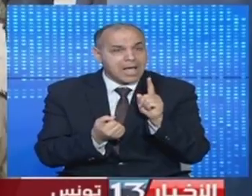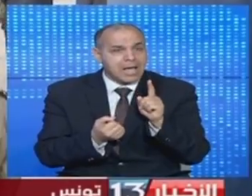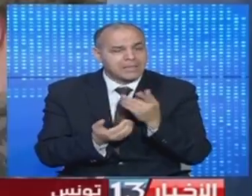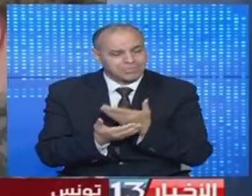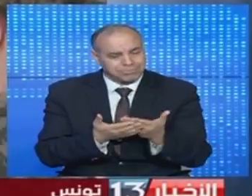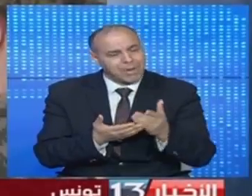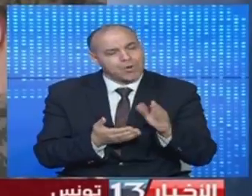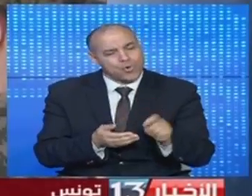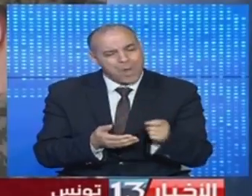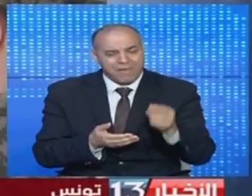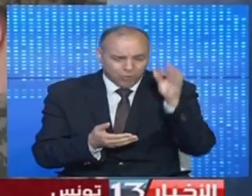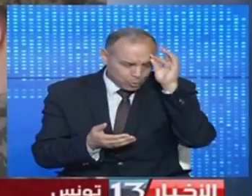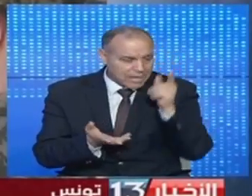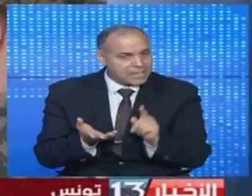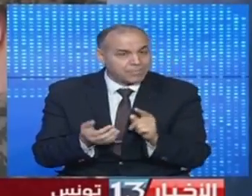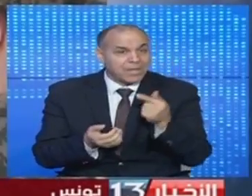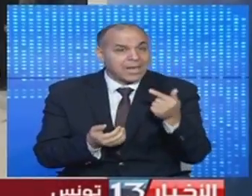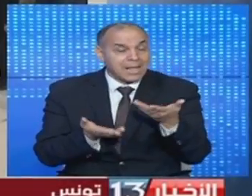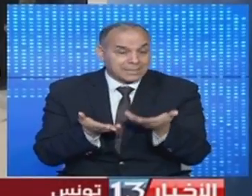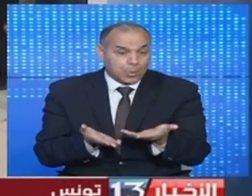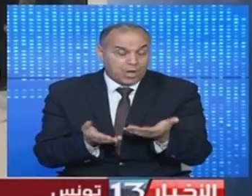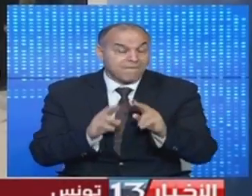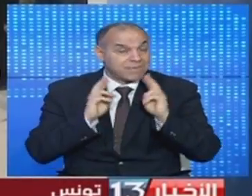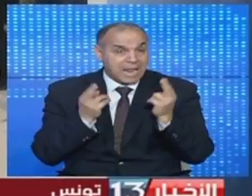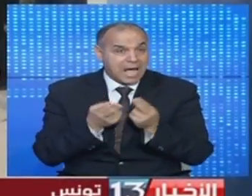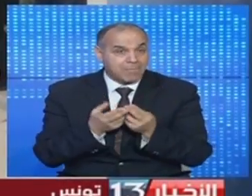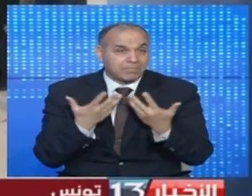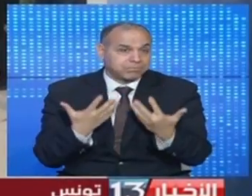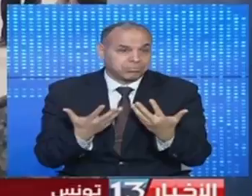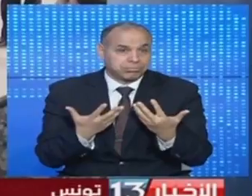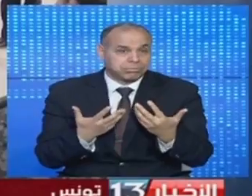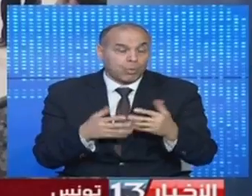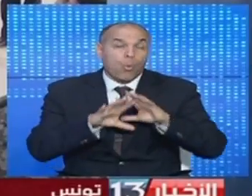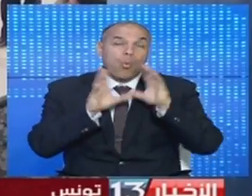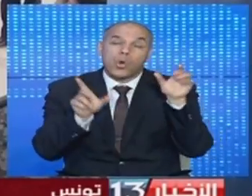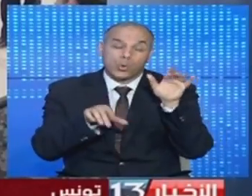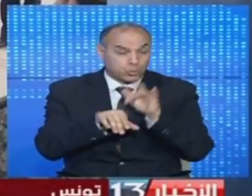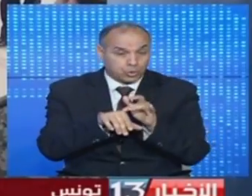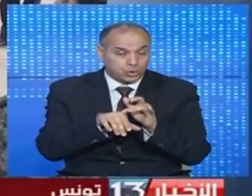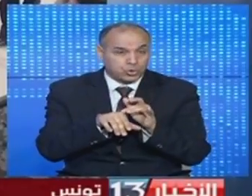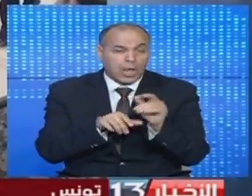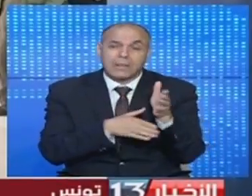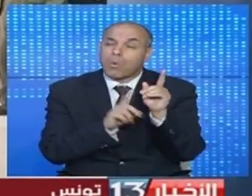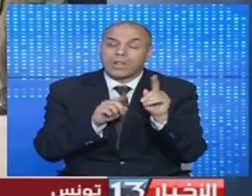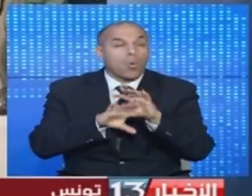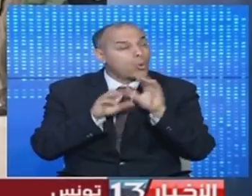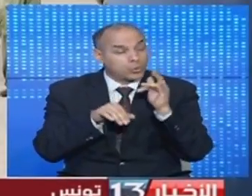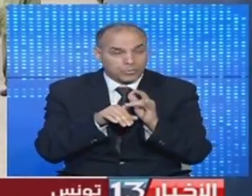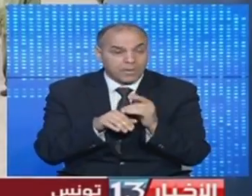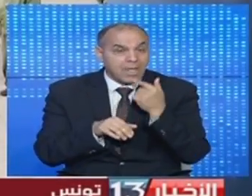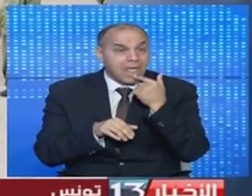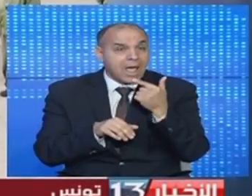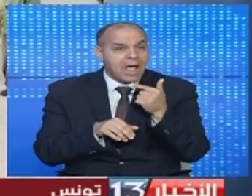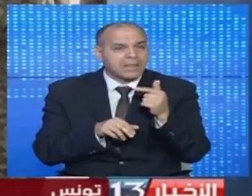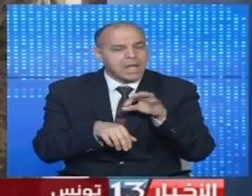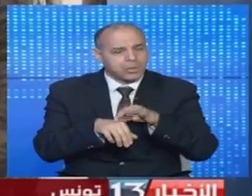الامكانات المتوفره في تونس لان الوضع اليوم في العالم يتعلق بال امم كلها لا ب دوله واحده ويضم الوفد